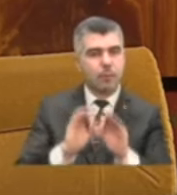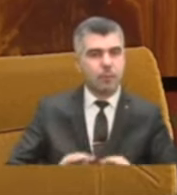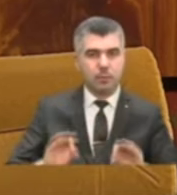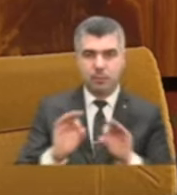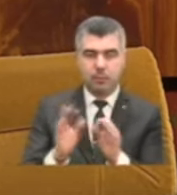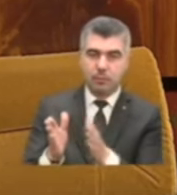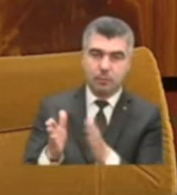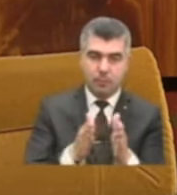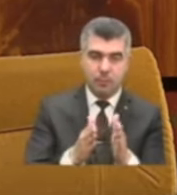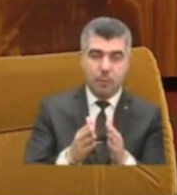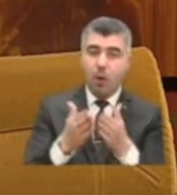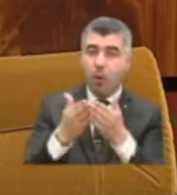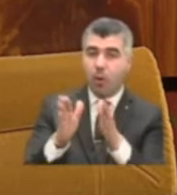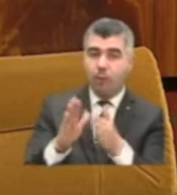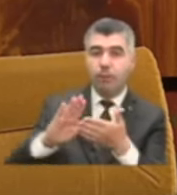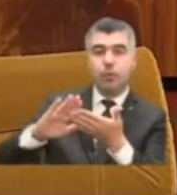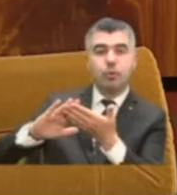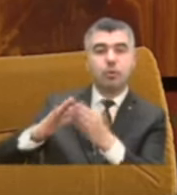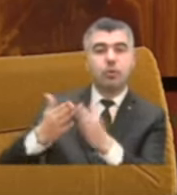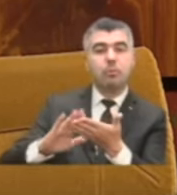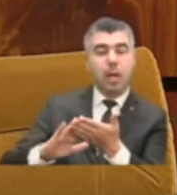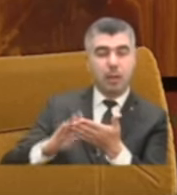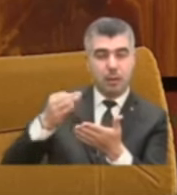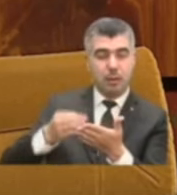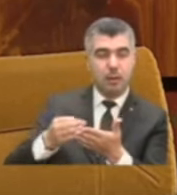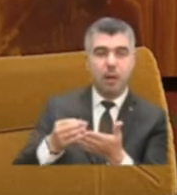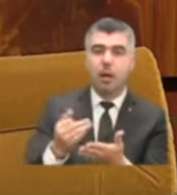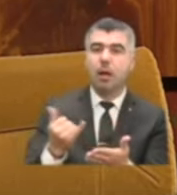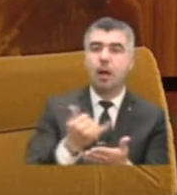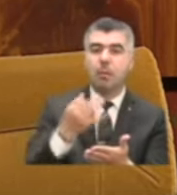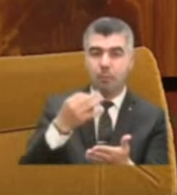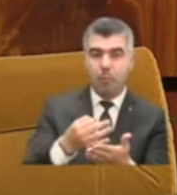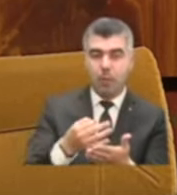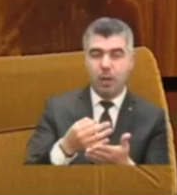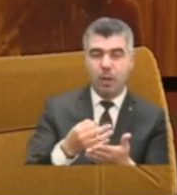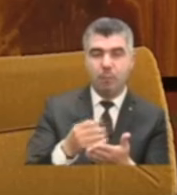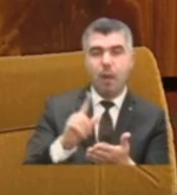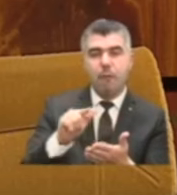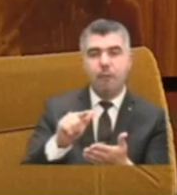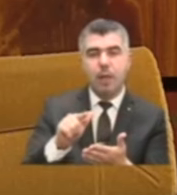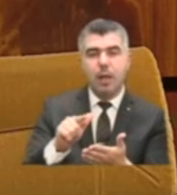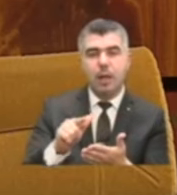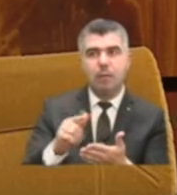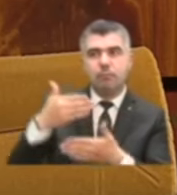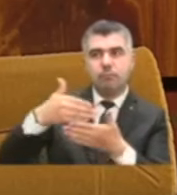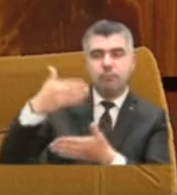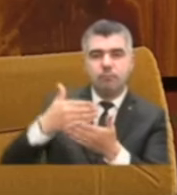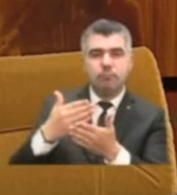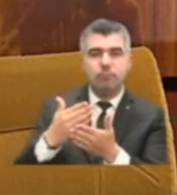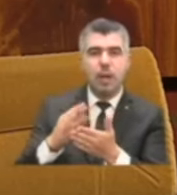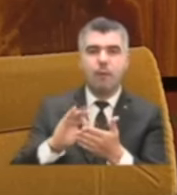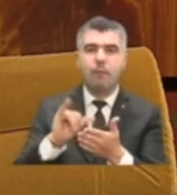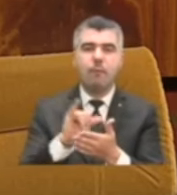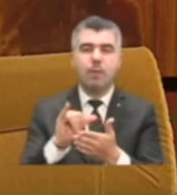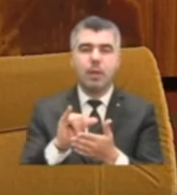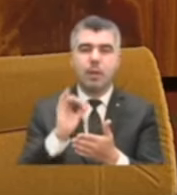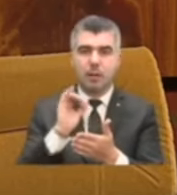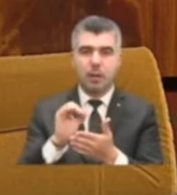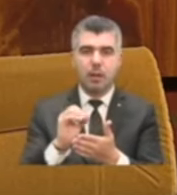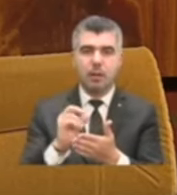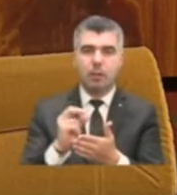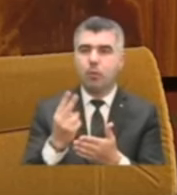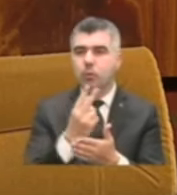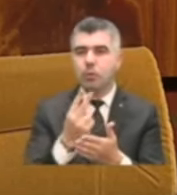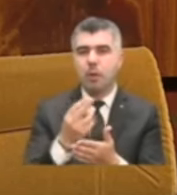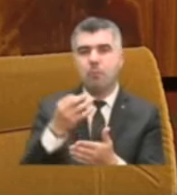الانفتاح للتعاونيات والجمعيات من اجل اننا توفر لهم مقرات، وهذا الشيء خلينا اننا نضربوا يعني عصافير